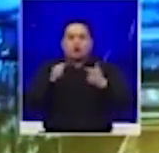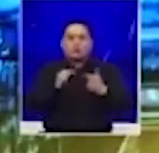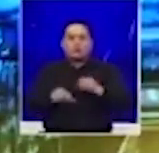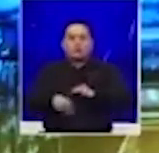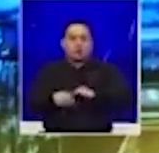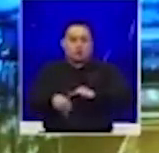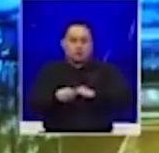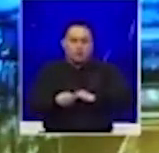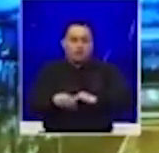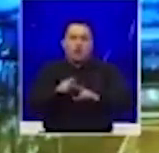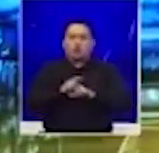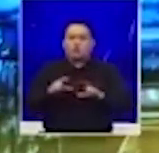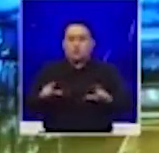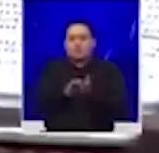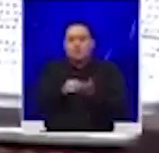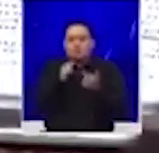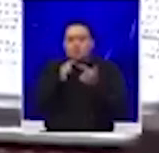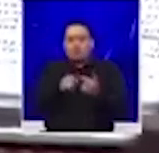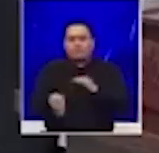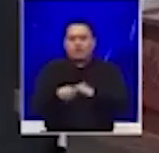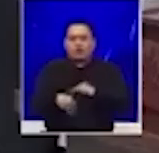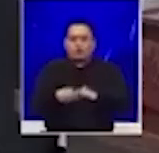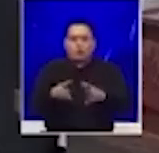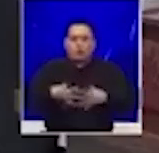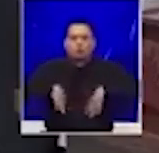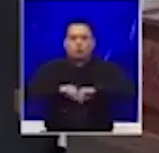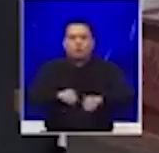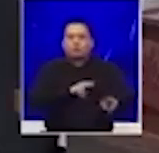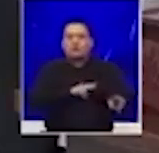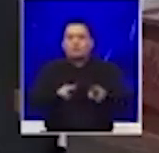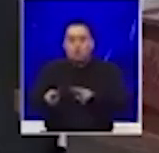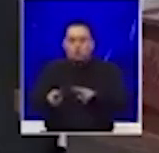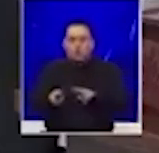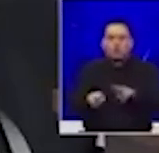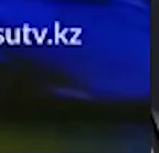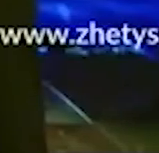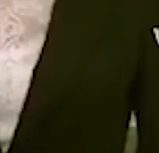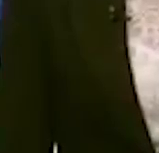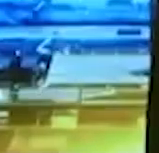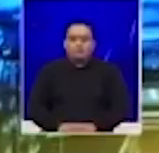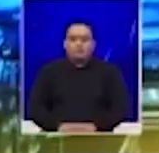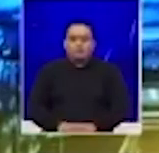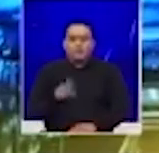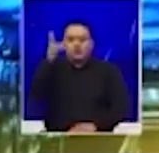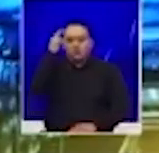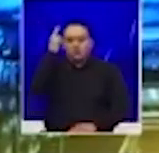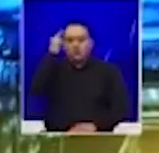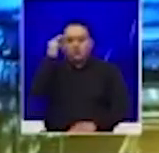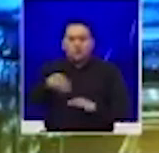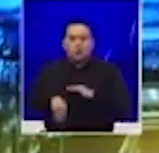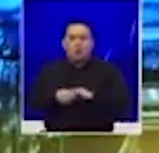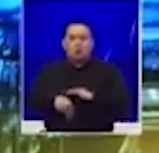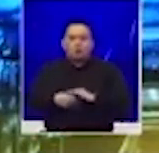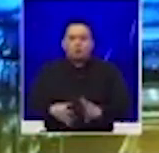с агентством по противодействию коррупции. Коррупции путем общественного контроля. В 2019 году наибольшее число